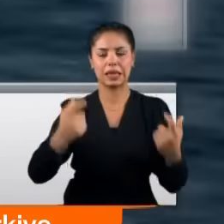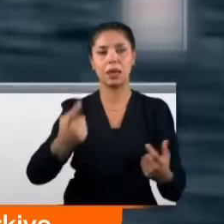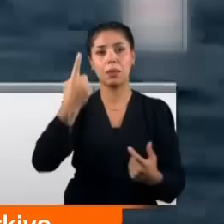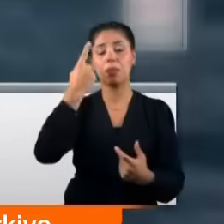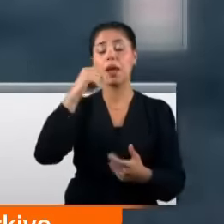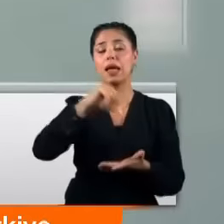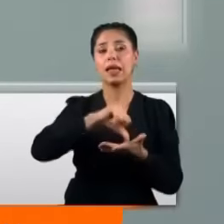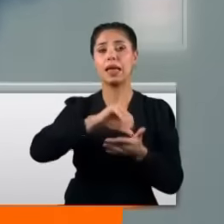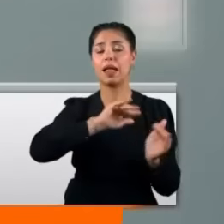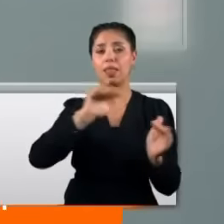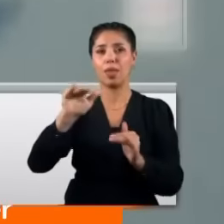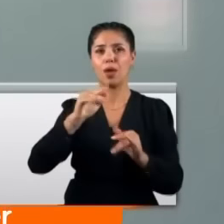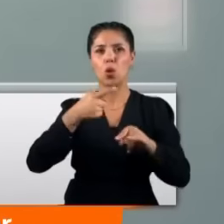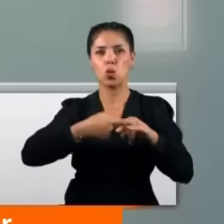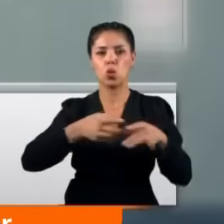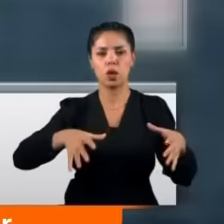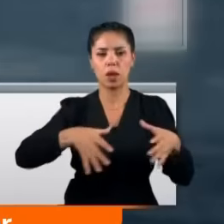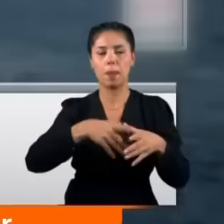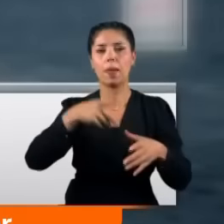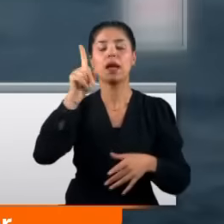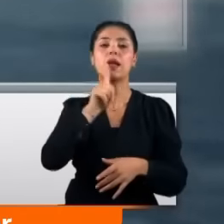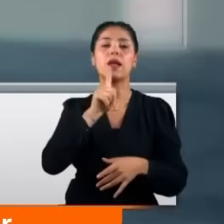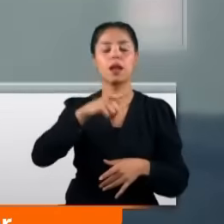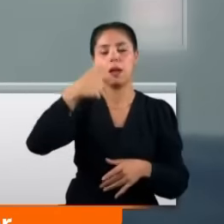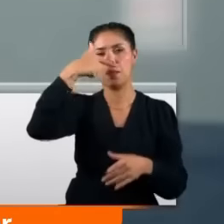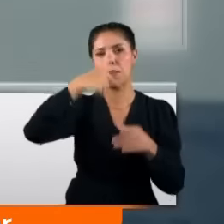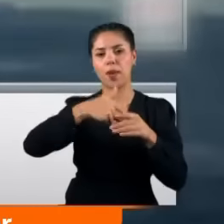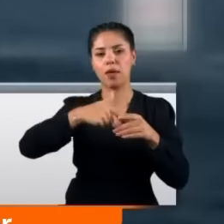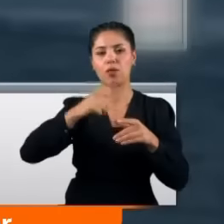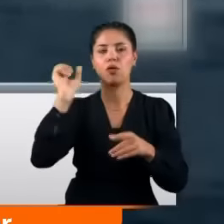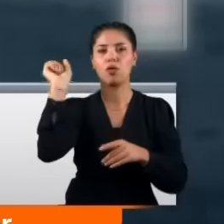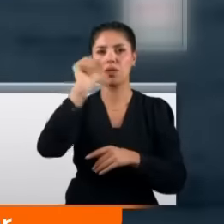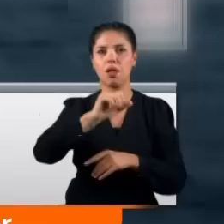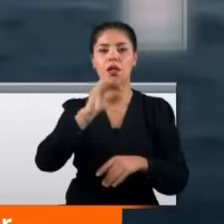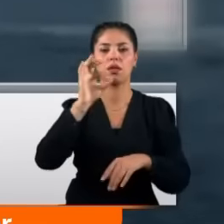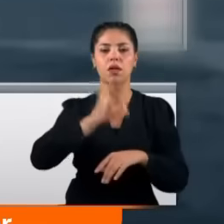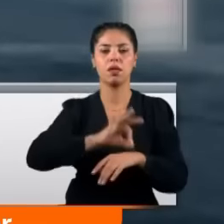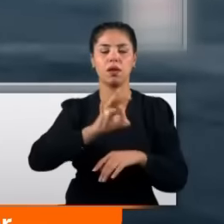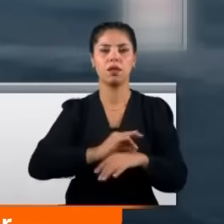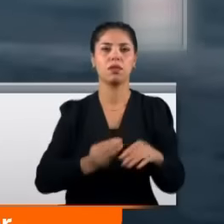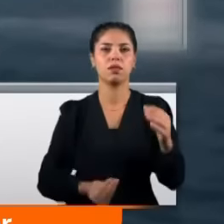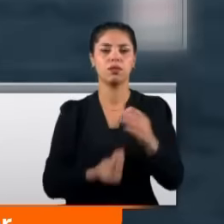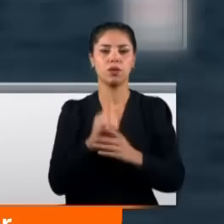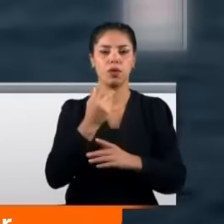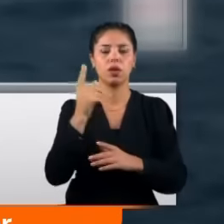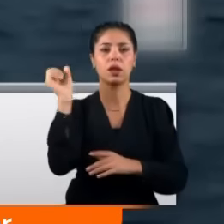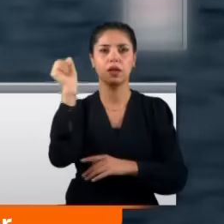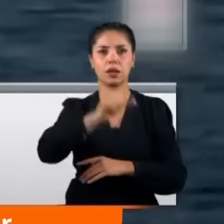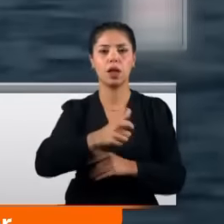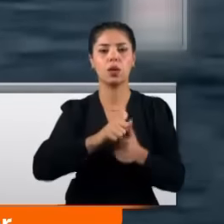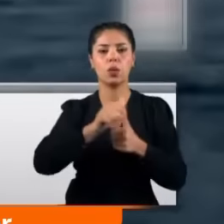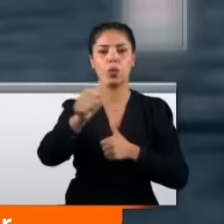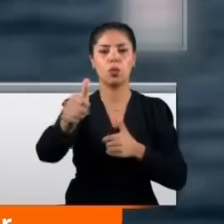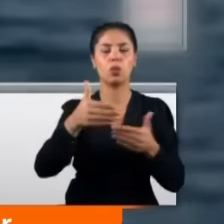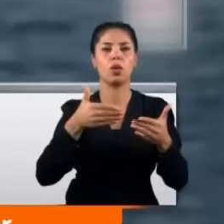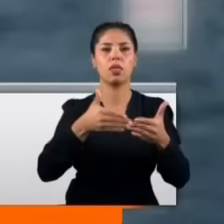destekli Husilerin İngiliz petrol tankeri Cordelia Moon'a saldırı anı ortaya çıktı. Saldırı uzaktan kumandalı